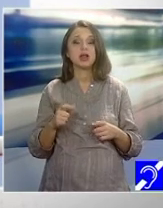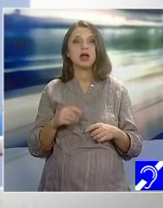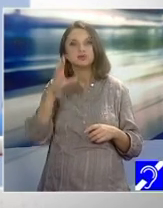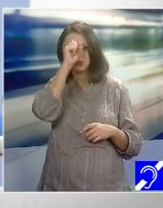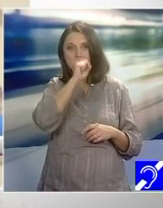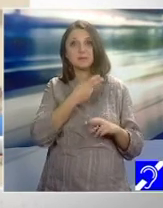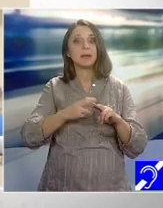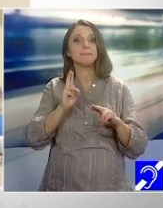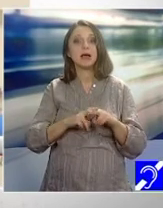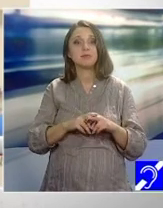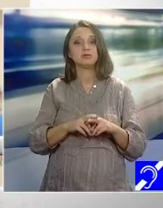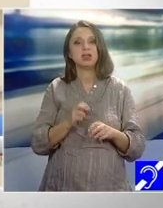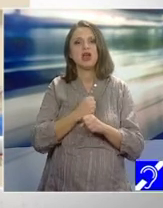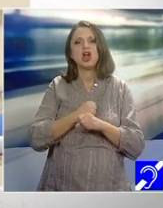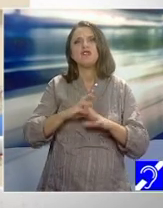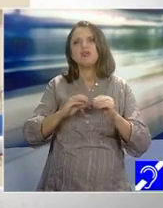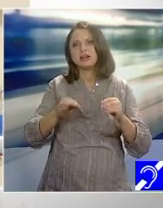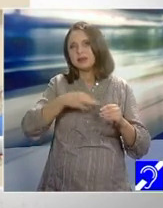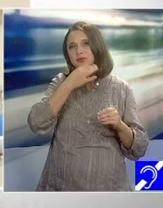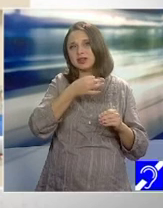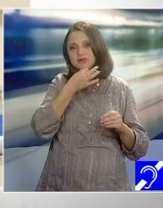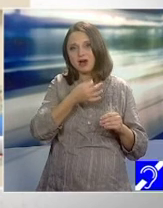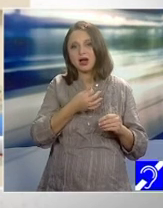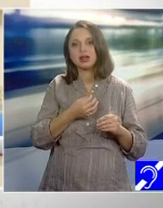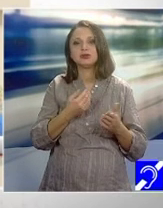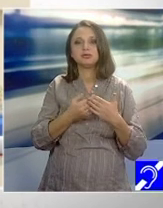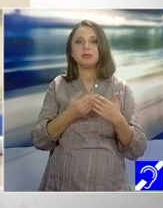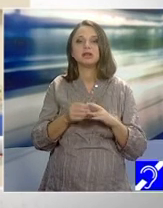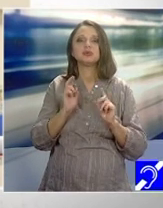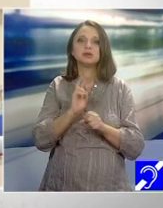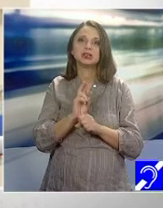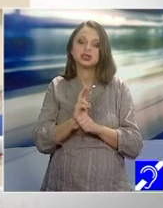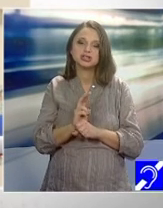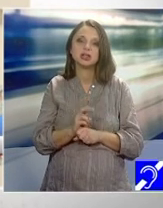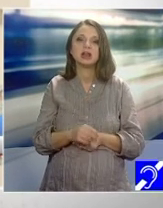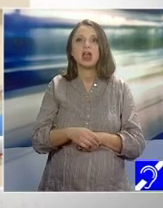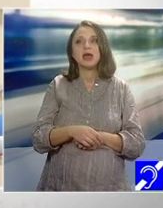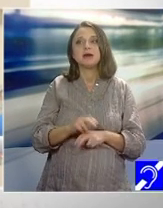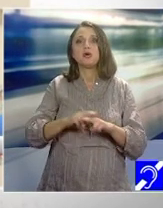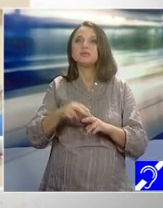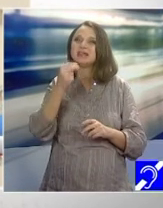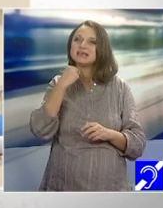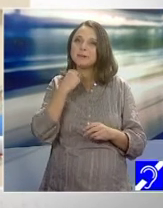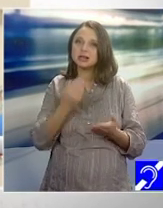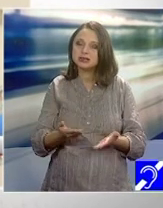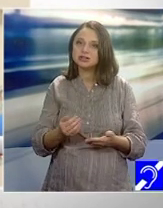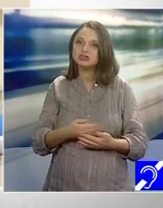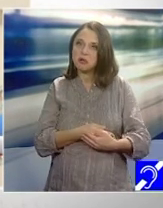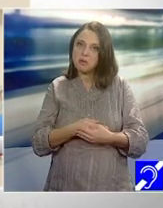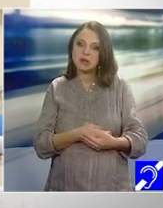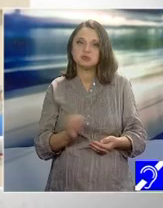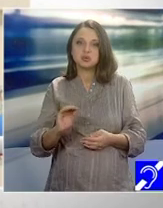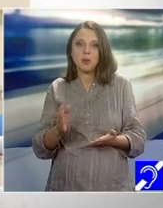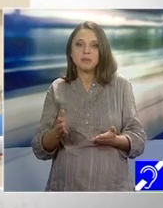dubla. Foarte multe sfaturi pentru îngrijirea copilului, alimentație, efectiv tot